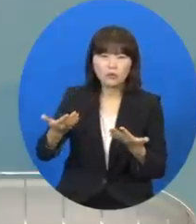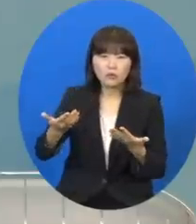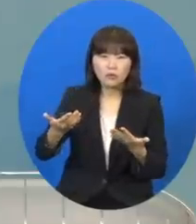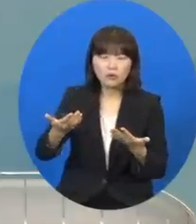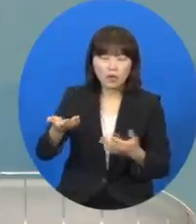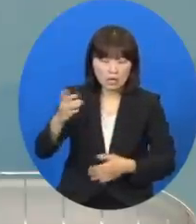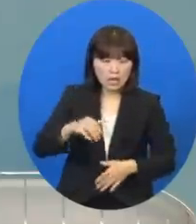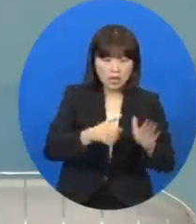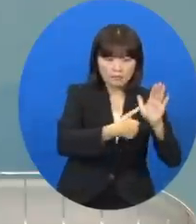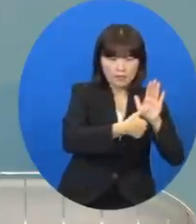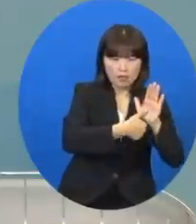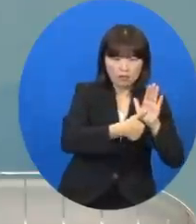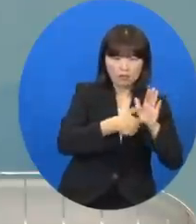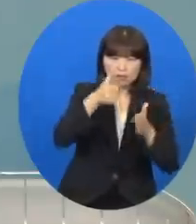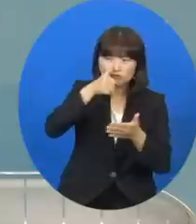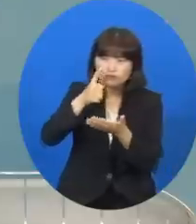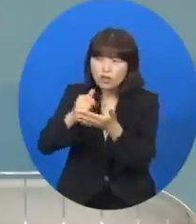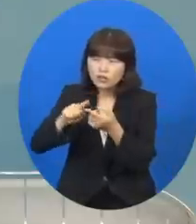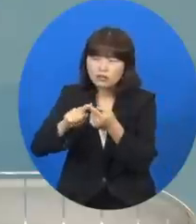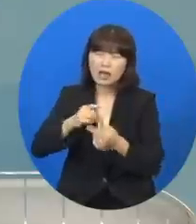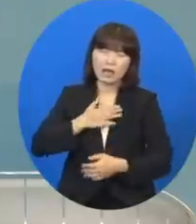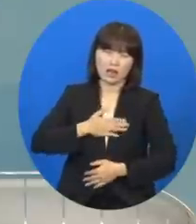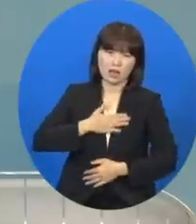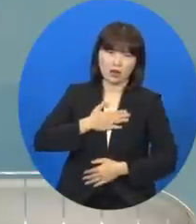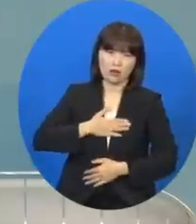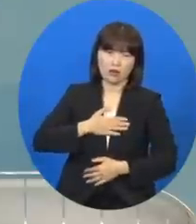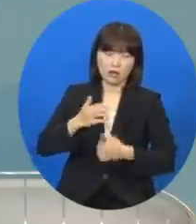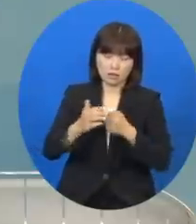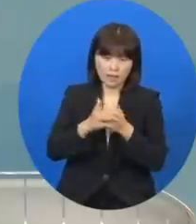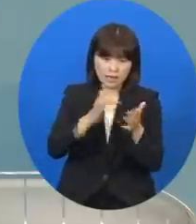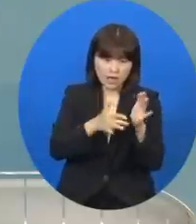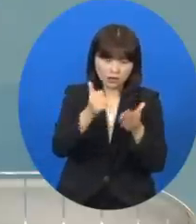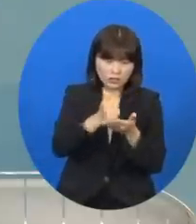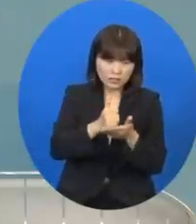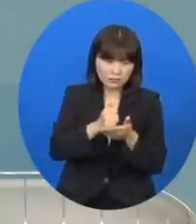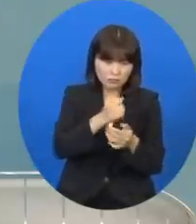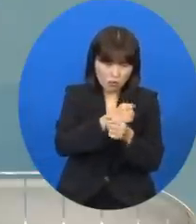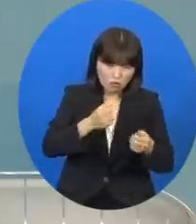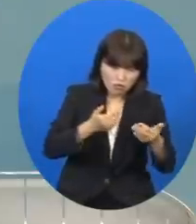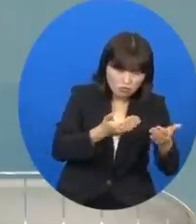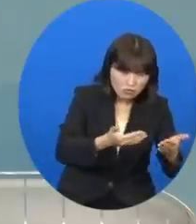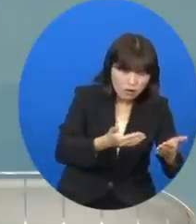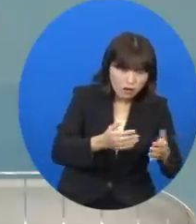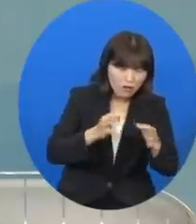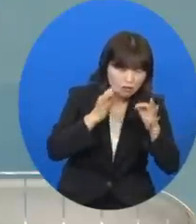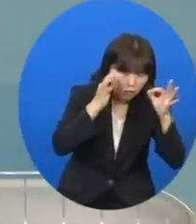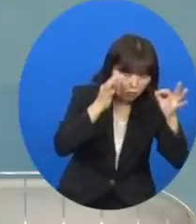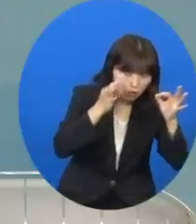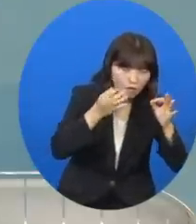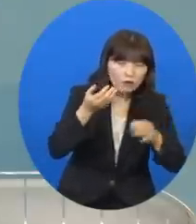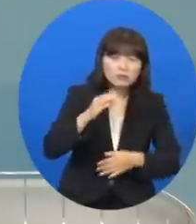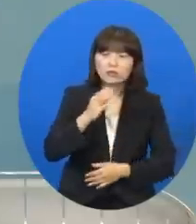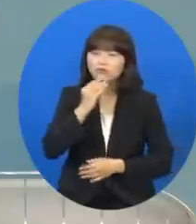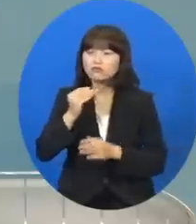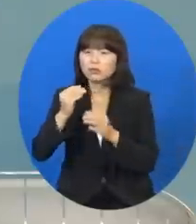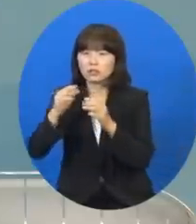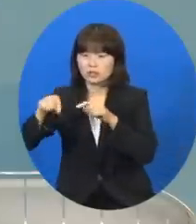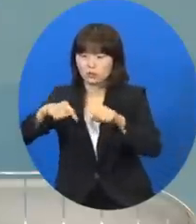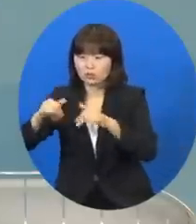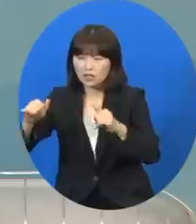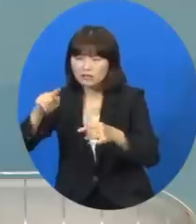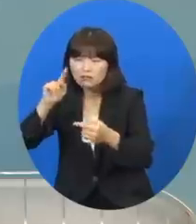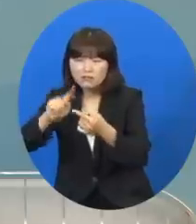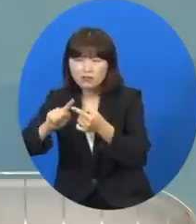알았어요. 그래서 어떻든지 예수를 살리려고까지도 했어요. 근데 유대교 지도자들은 그것도